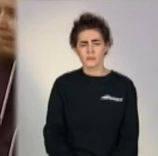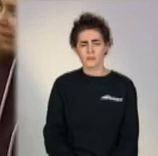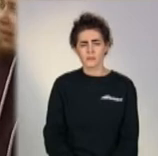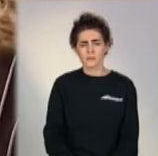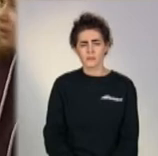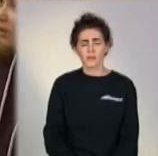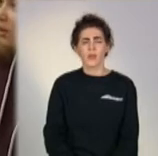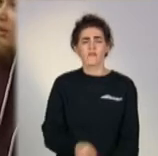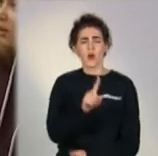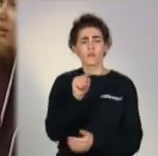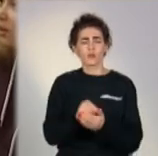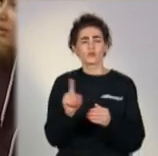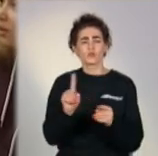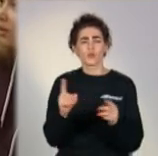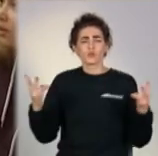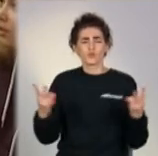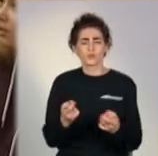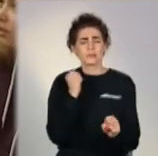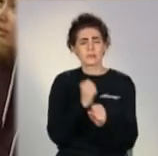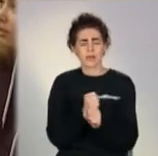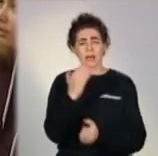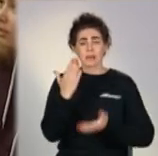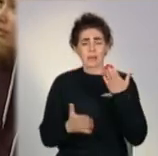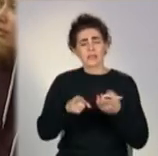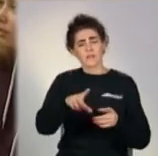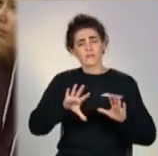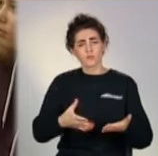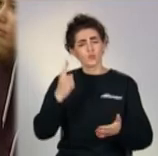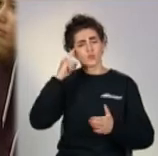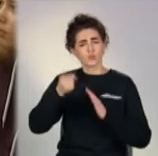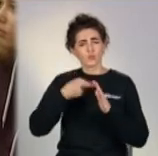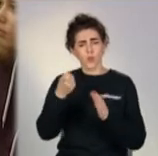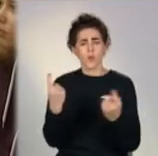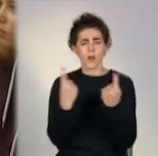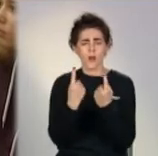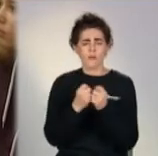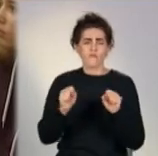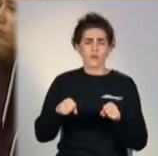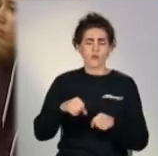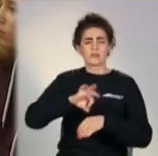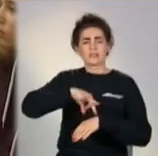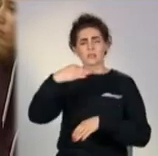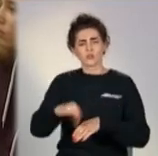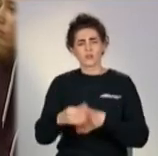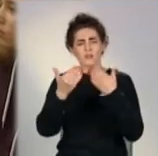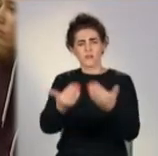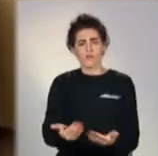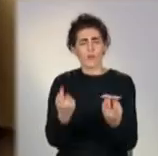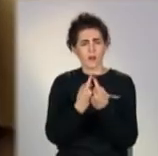Що варто зробити, якщо ти дізнаєшся, що твої однокласники постійно знущаються над відмінником з вашого